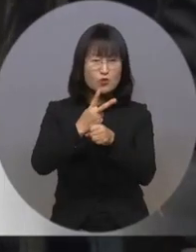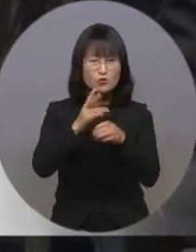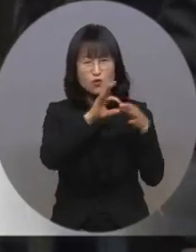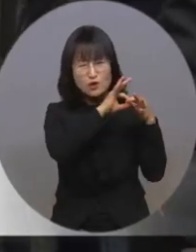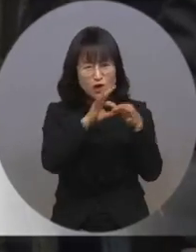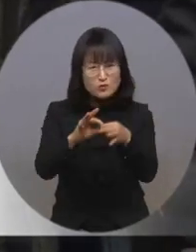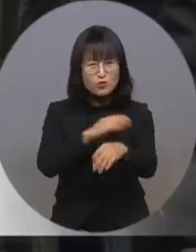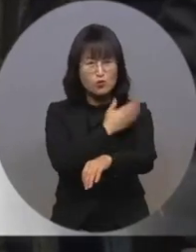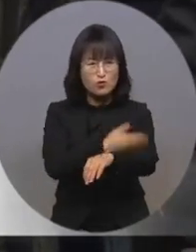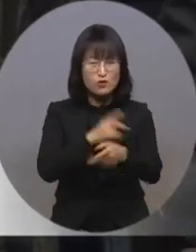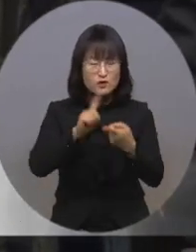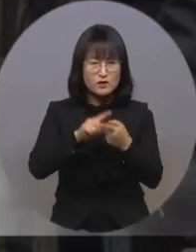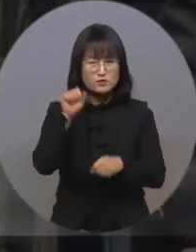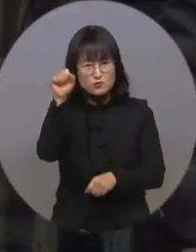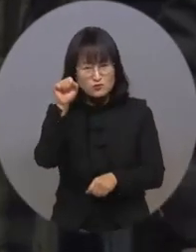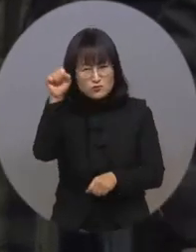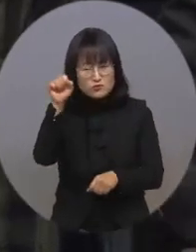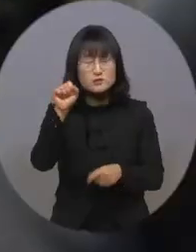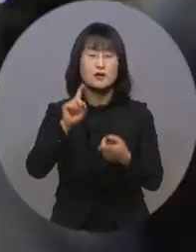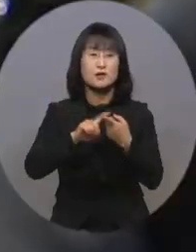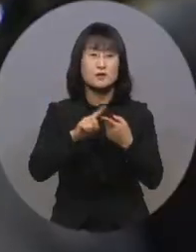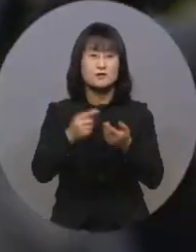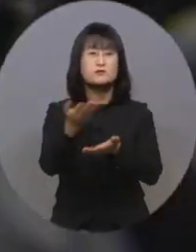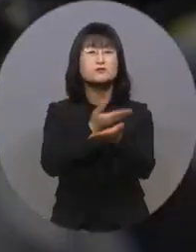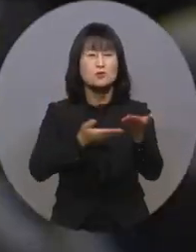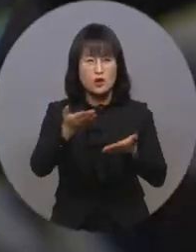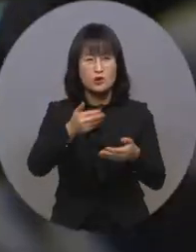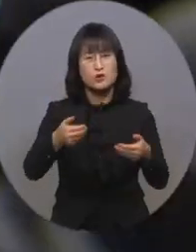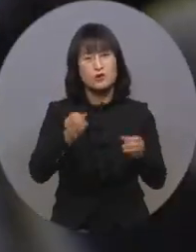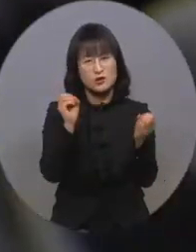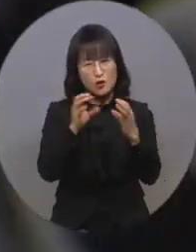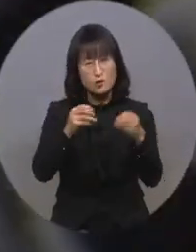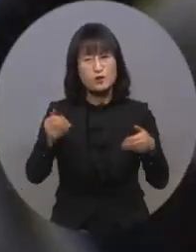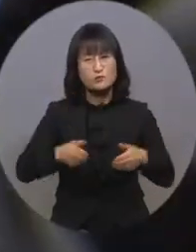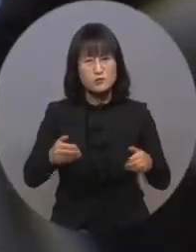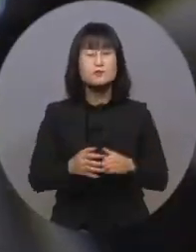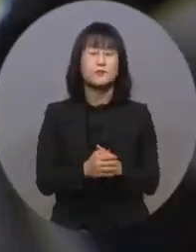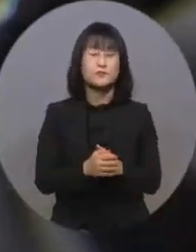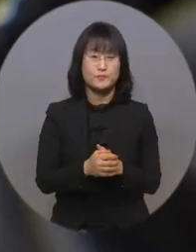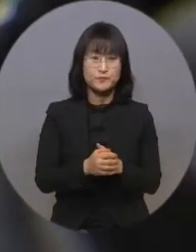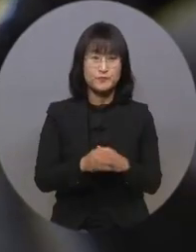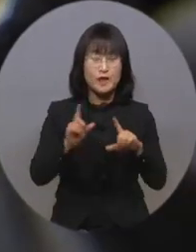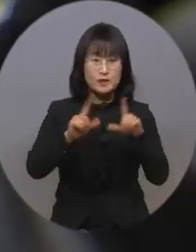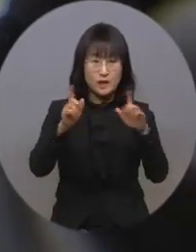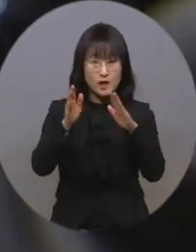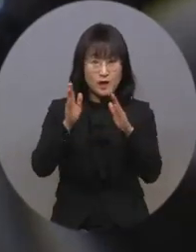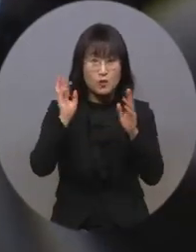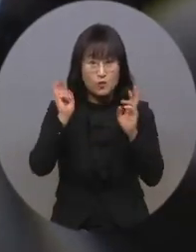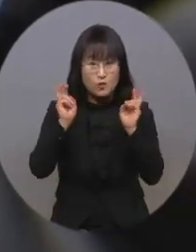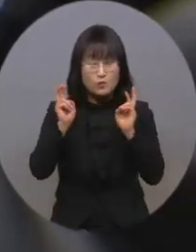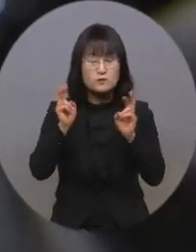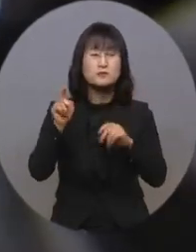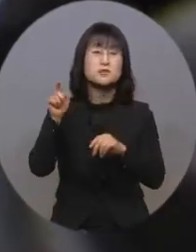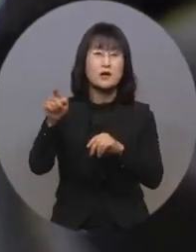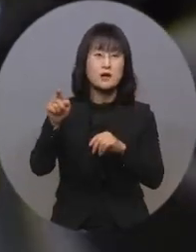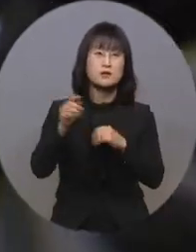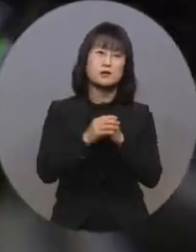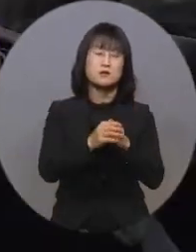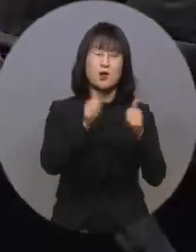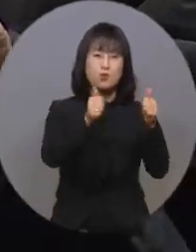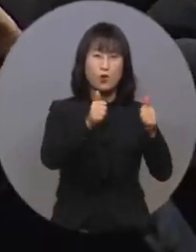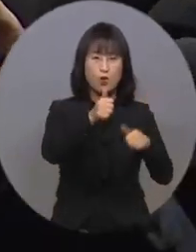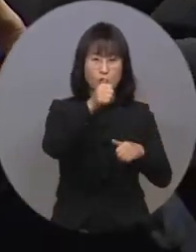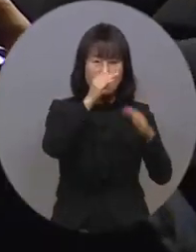권리에 대해서 이야기를 나누고. 한편 이날 서울교통공사는 법원의 강제 조정안을 받아들일 수